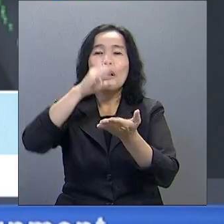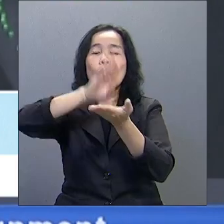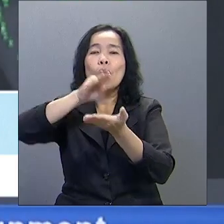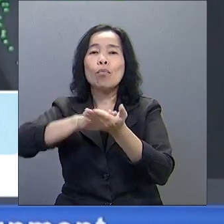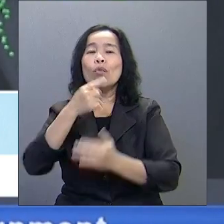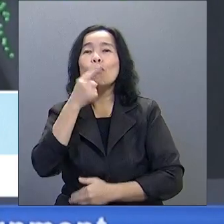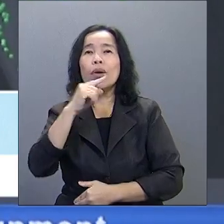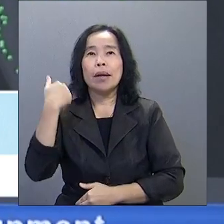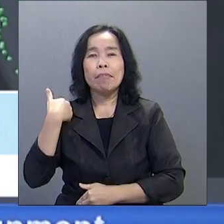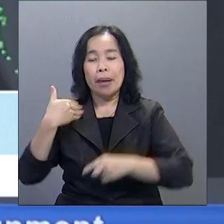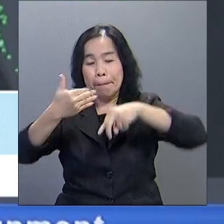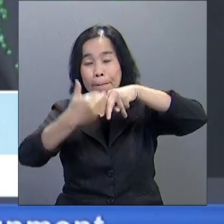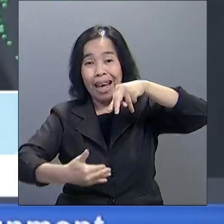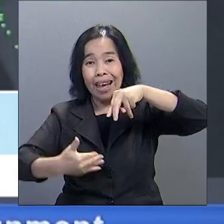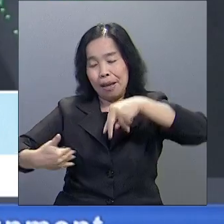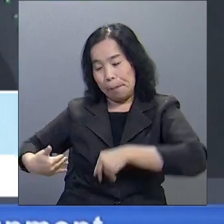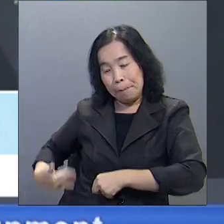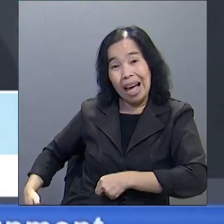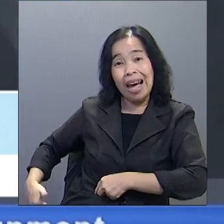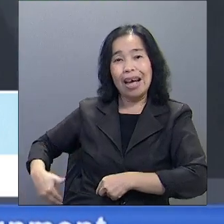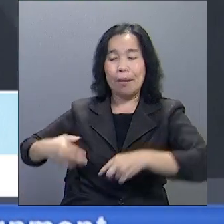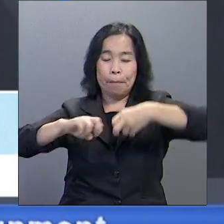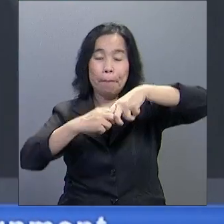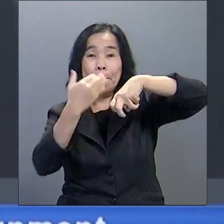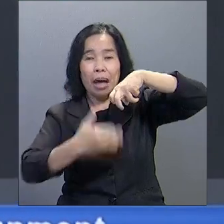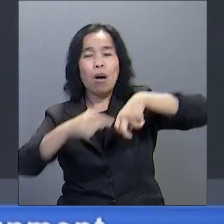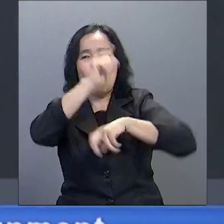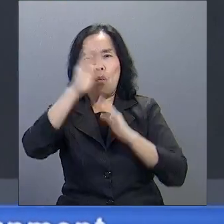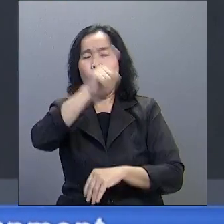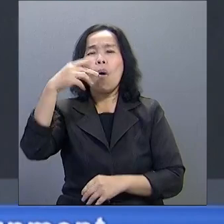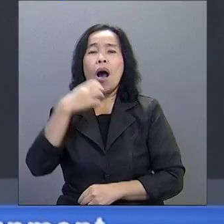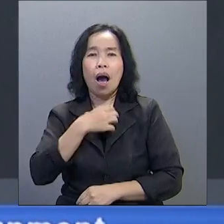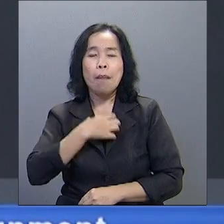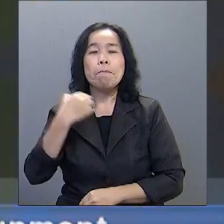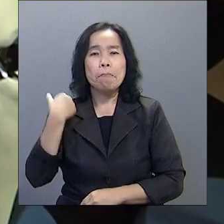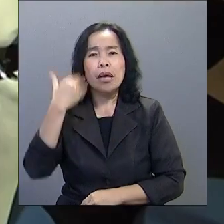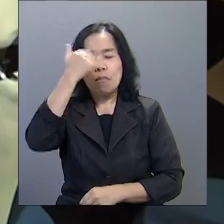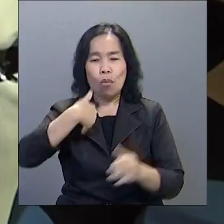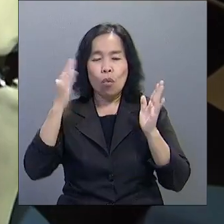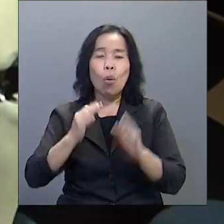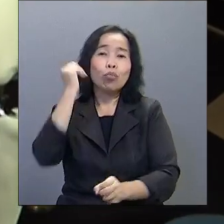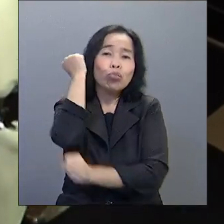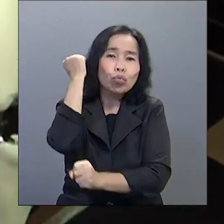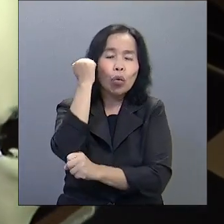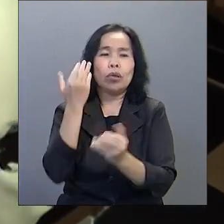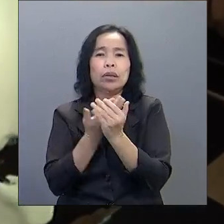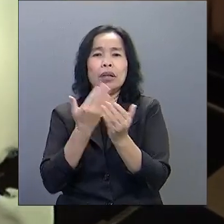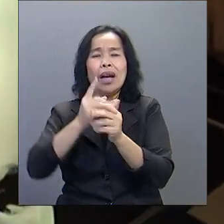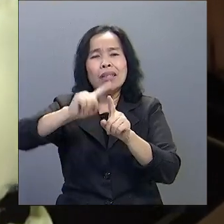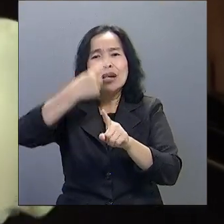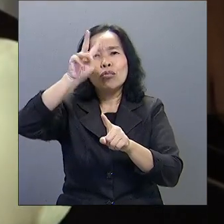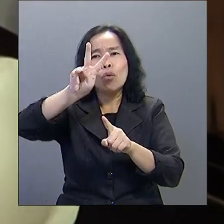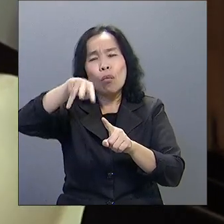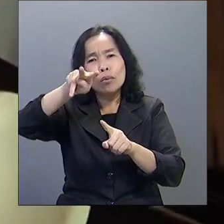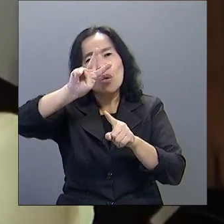การผ่าตัดข้อเข่าข้อสะโพกเทียมอย่างเป็นที่ต้องการอยู่มากครับซึ่งปีที่ผ่านมามีผู้ยากไร้ที่มีรายได้ไม่เกินเดือนละ20,000บาท